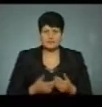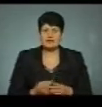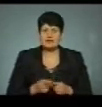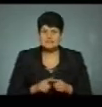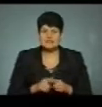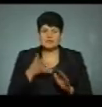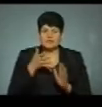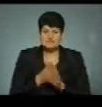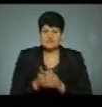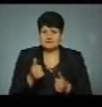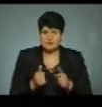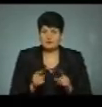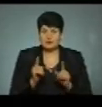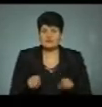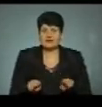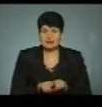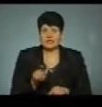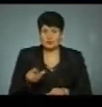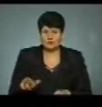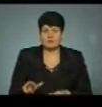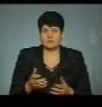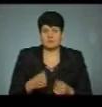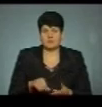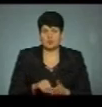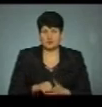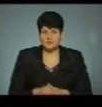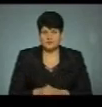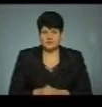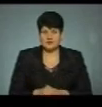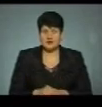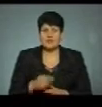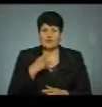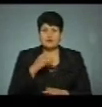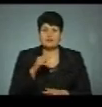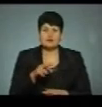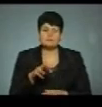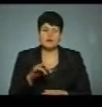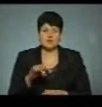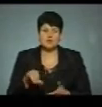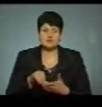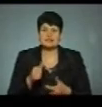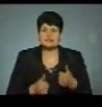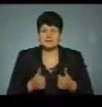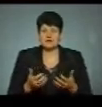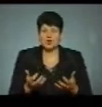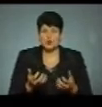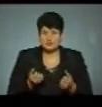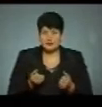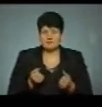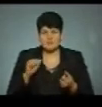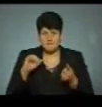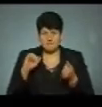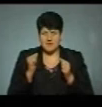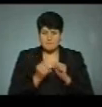інклюзивні змагання, тому що навіть такі люди беруть в нас участь. За словами Тараса Мартинєва, учасники змагань отримають пам'ятні